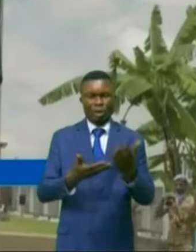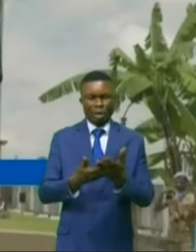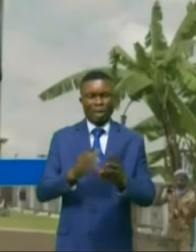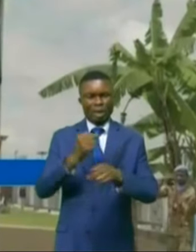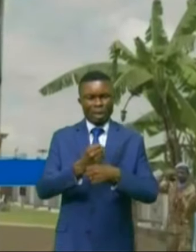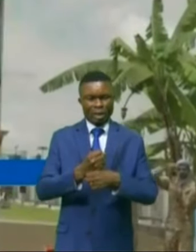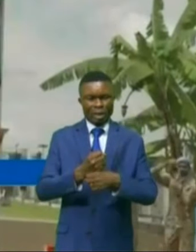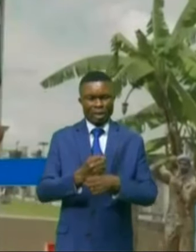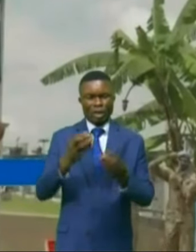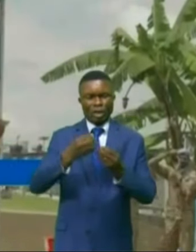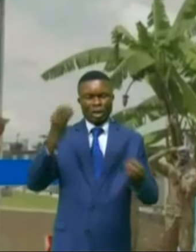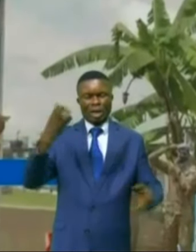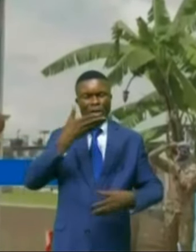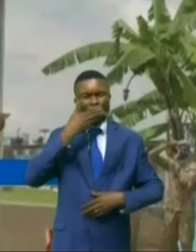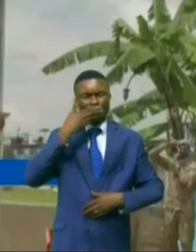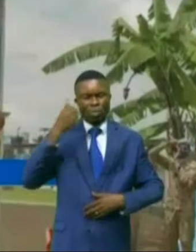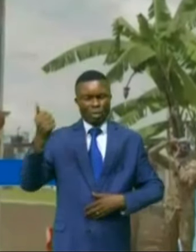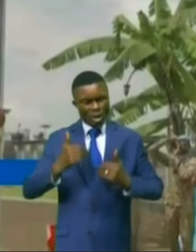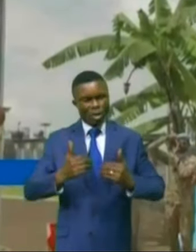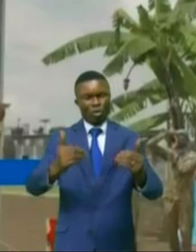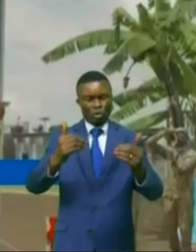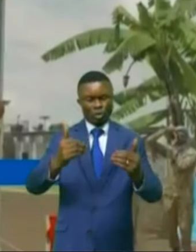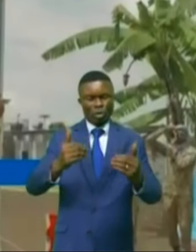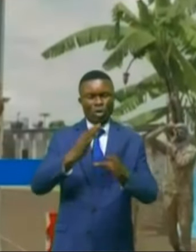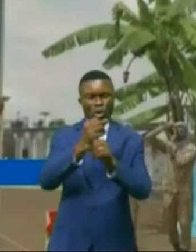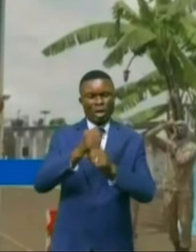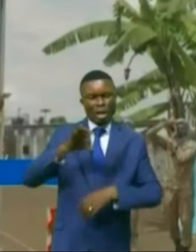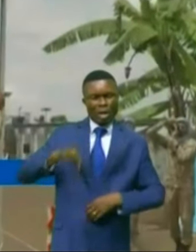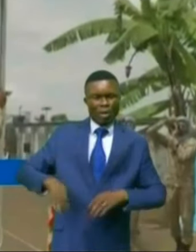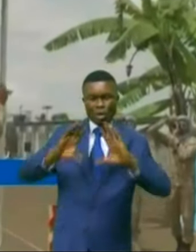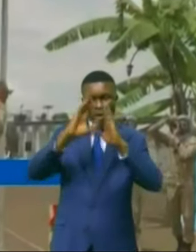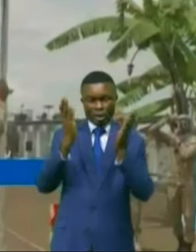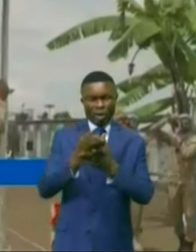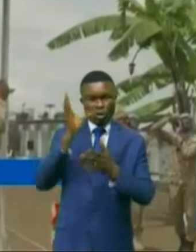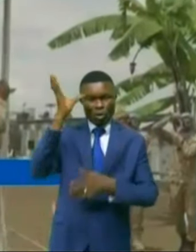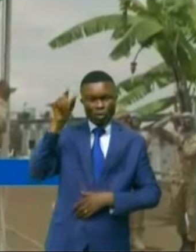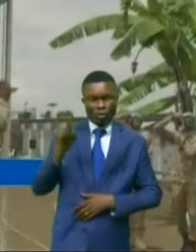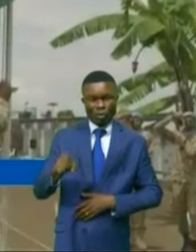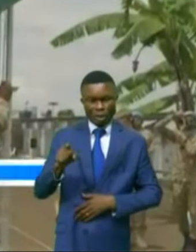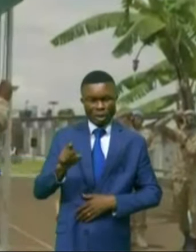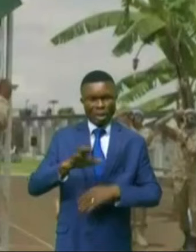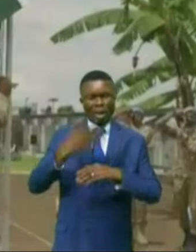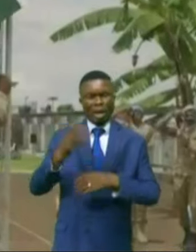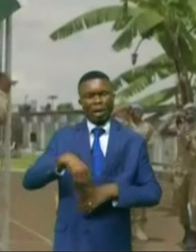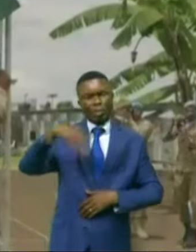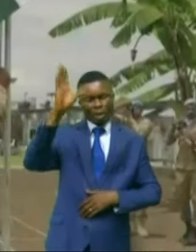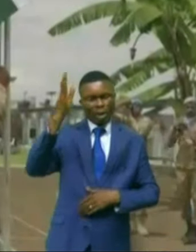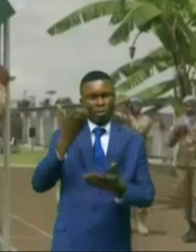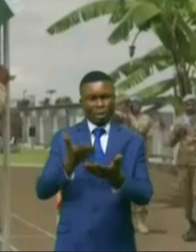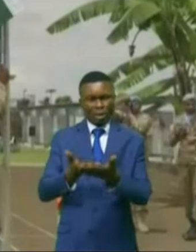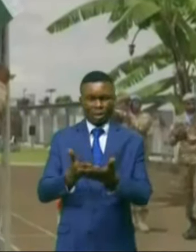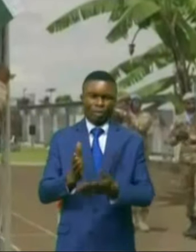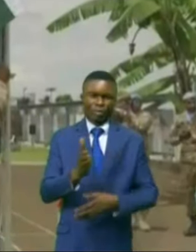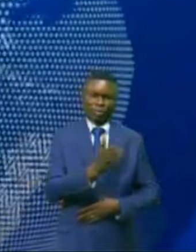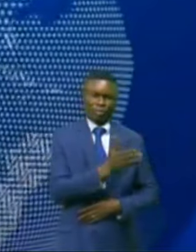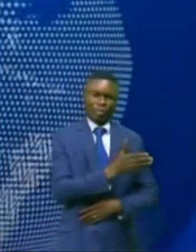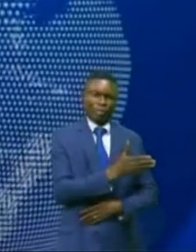un héritage qui continuera à bénéficier aux communautés locales bien après leur départ.